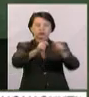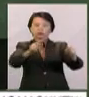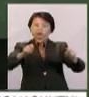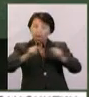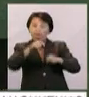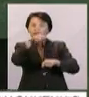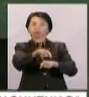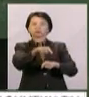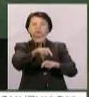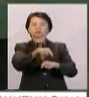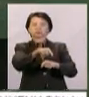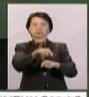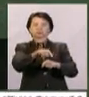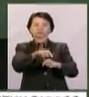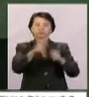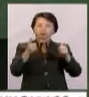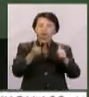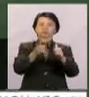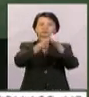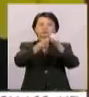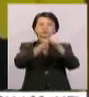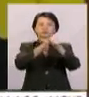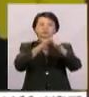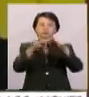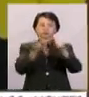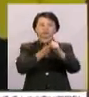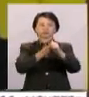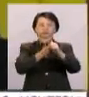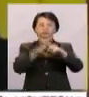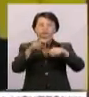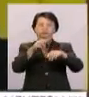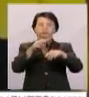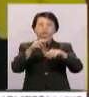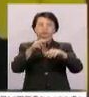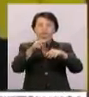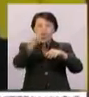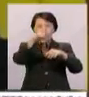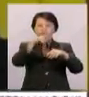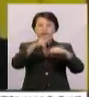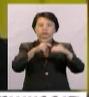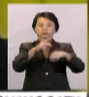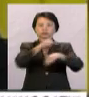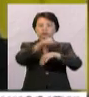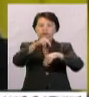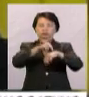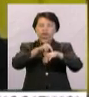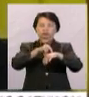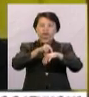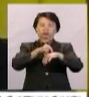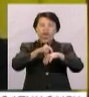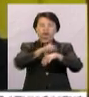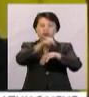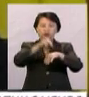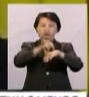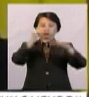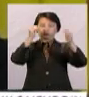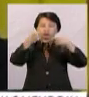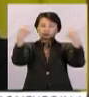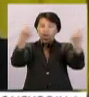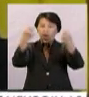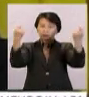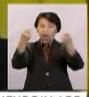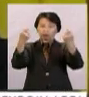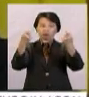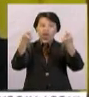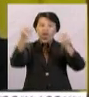di mana the first national level Merdeka celebration at national